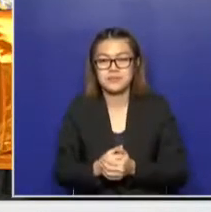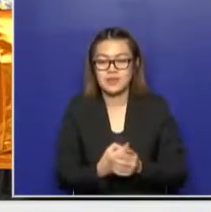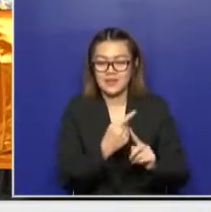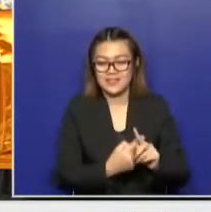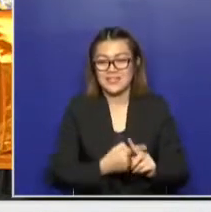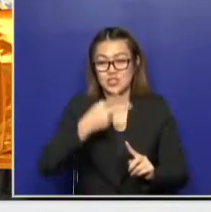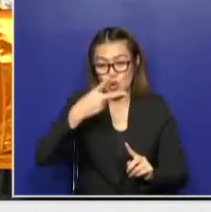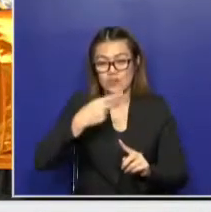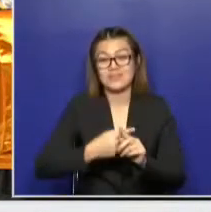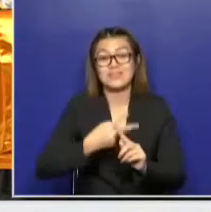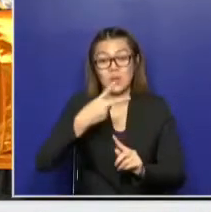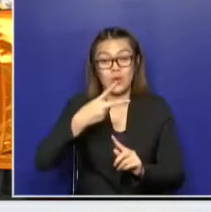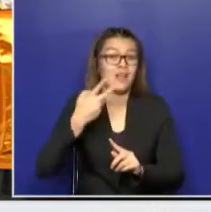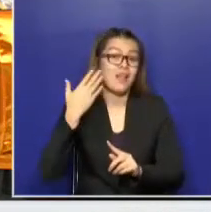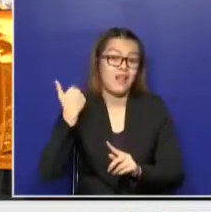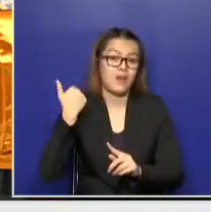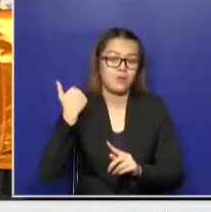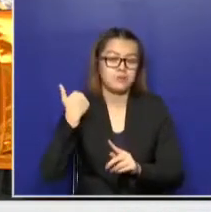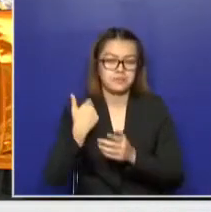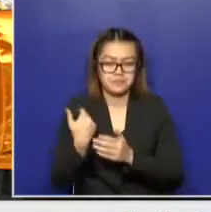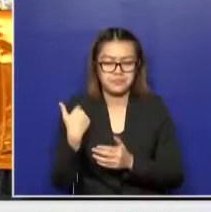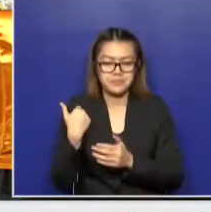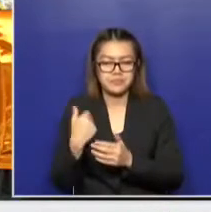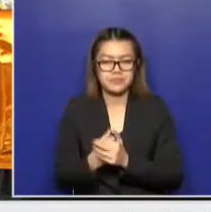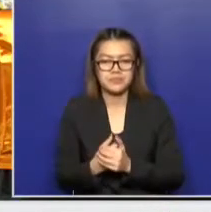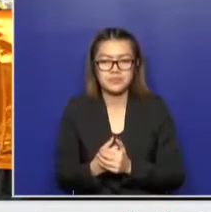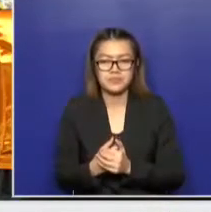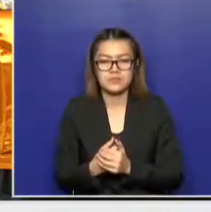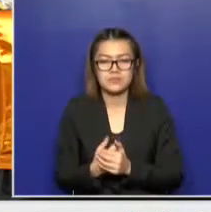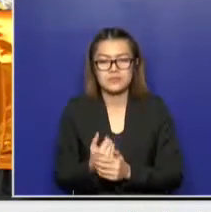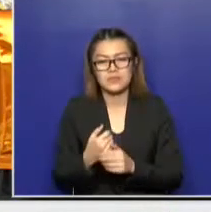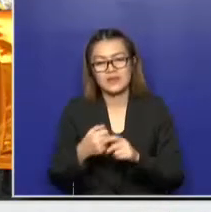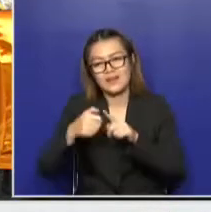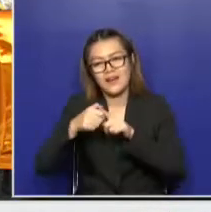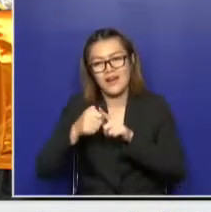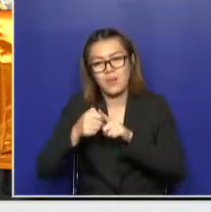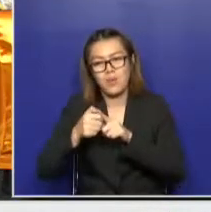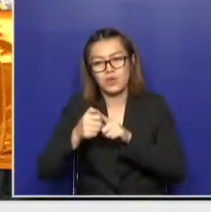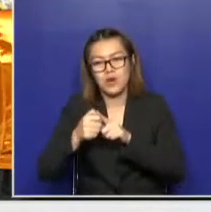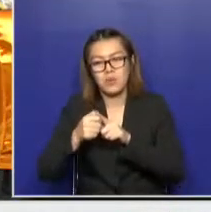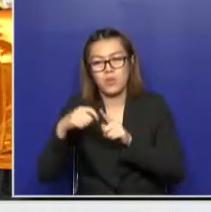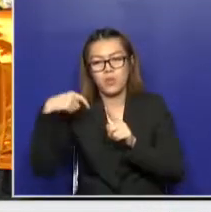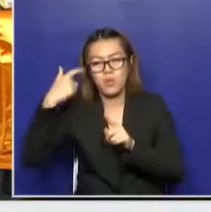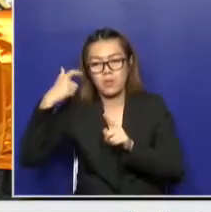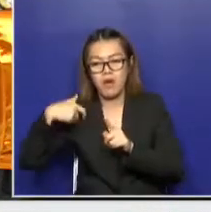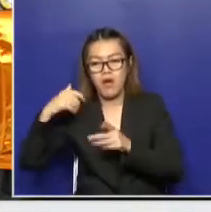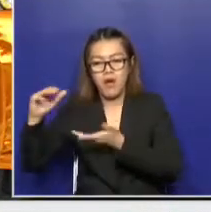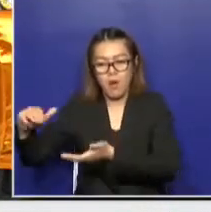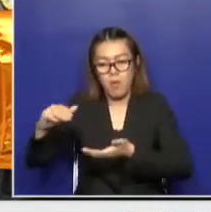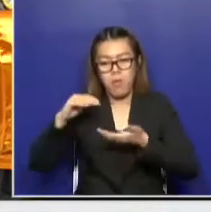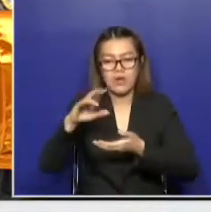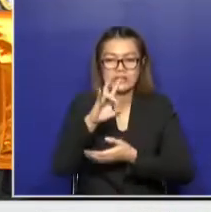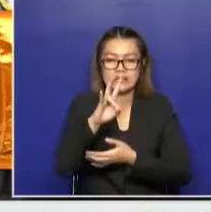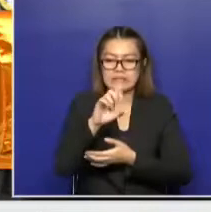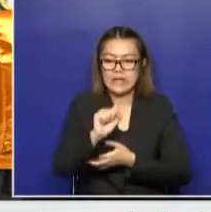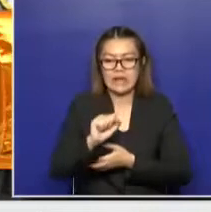าที่ผ่านมาเนี่ยมีการนำเข้าข้าวโพดจากประเทศเมียนมากว่า 700,000 ตันครับแล้วจน